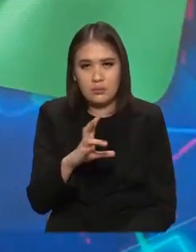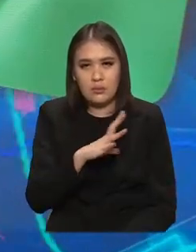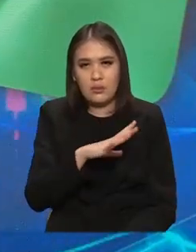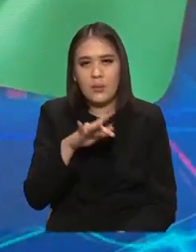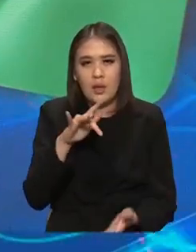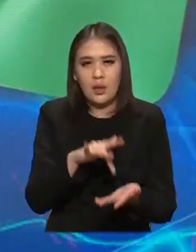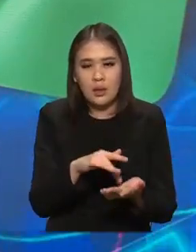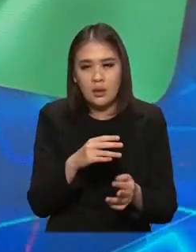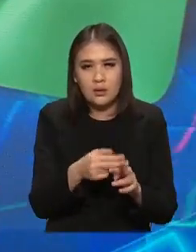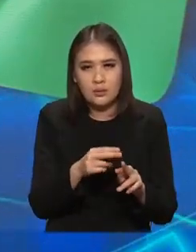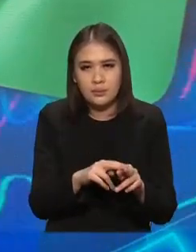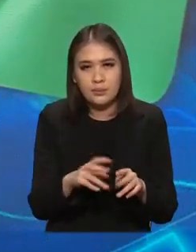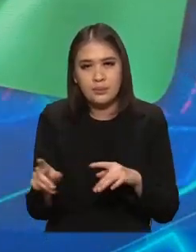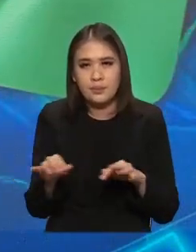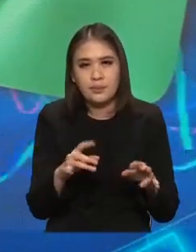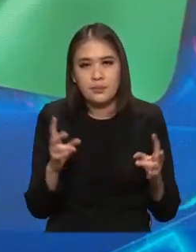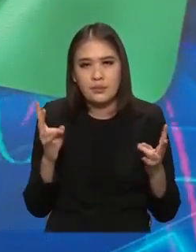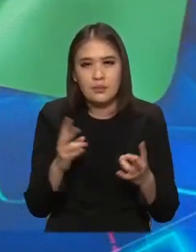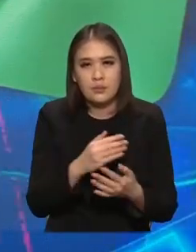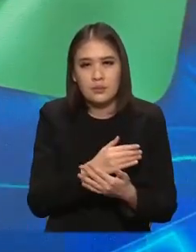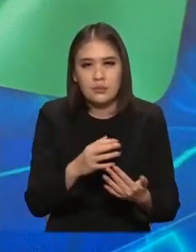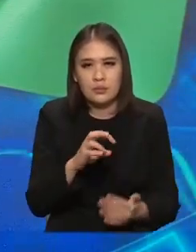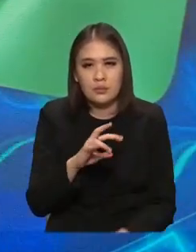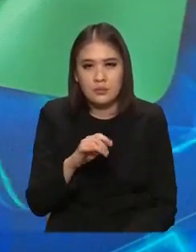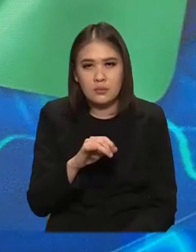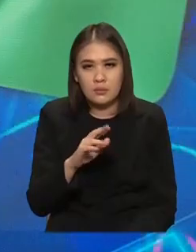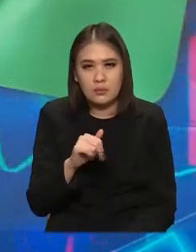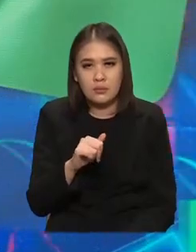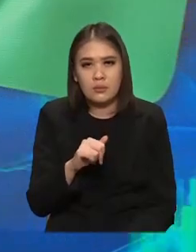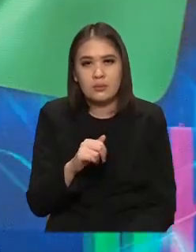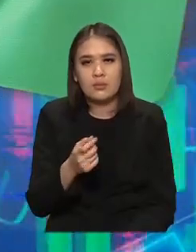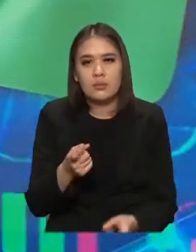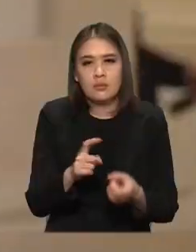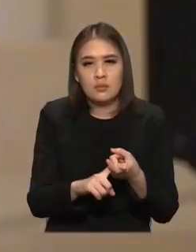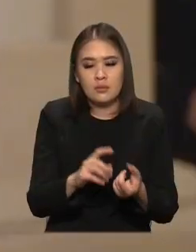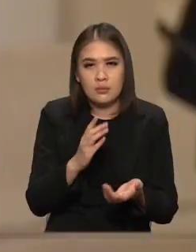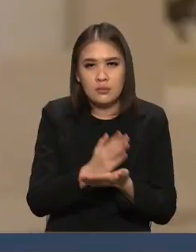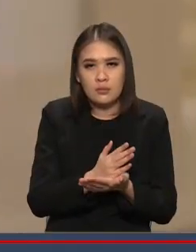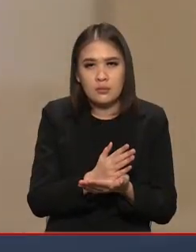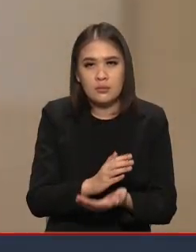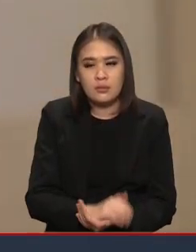мүддесін көздейтін жобаларды қаржыландырады. Олардың арасында көлік-логистика саласы да бар.